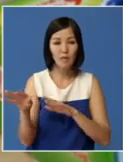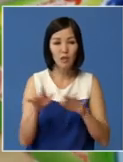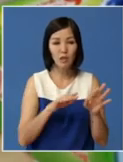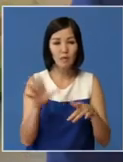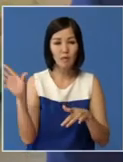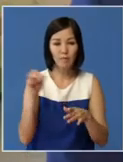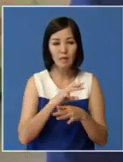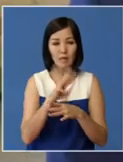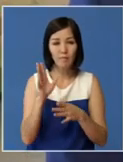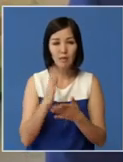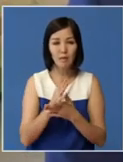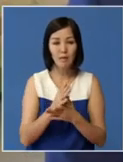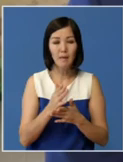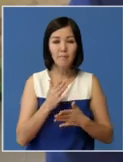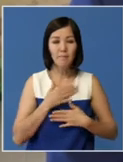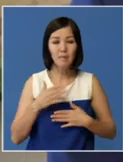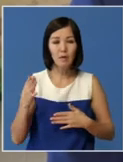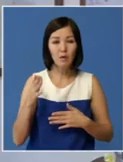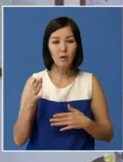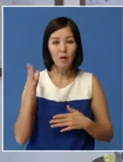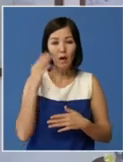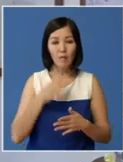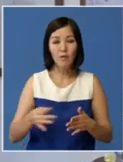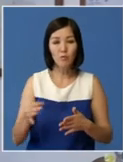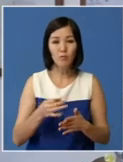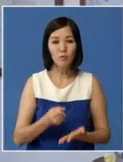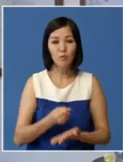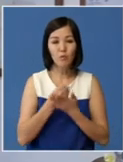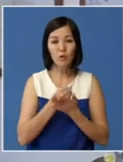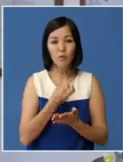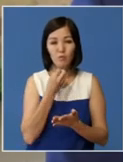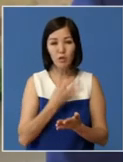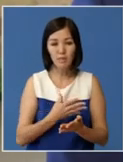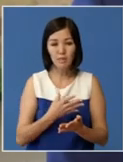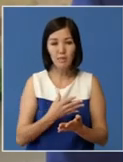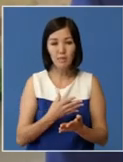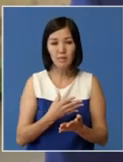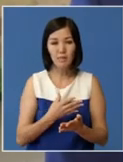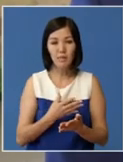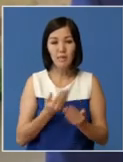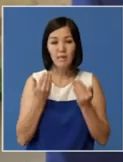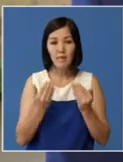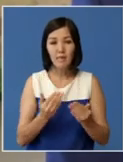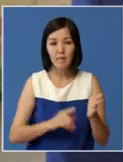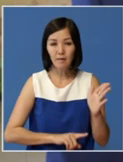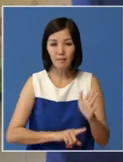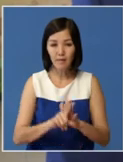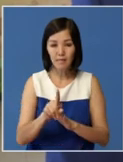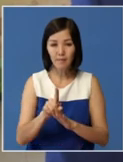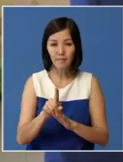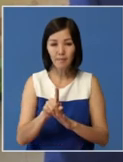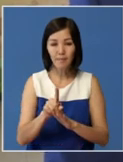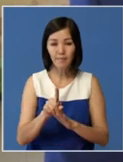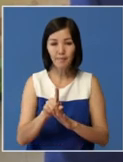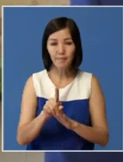бәрі қамтылады. Бізді облыс көлемінде бізді қолдау өте жақсы. Енді ғана біз етек қолымызды, етек жеңімізді жинап, енді